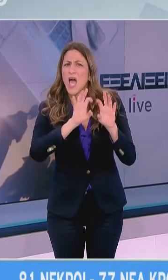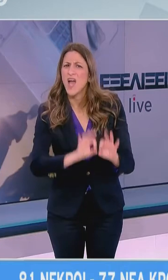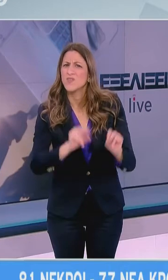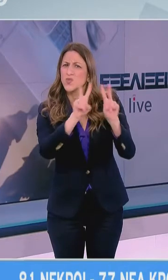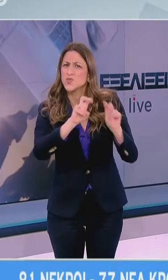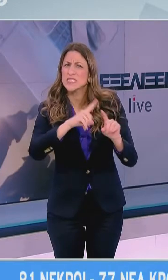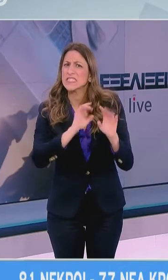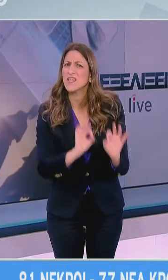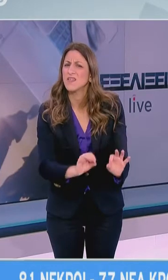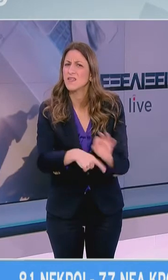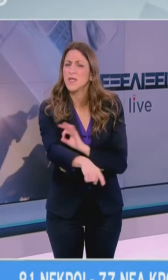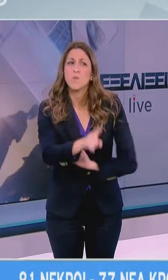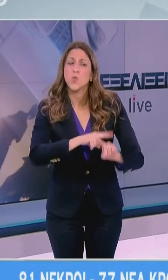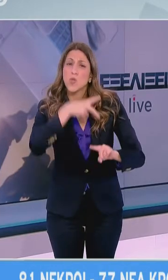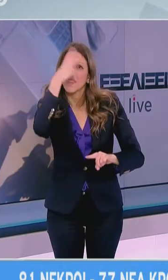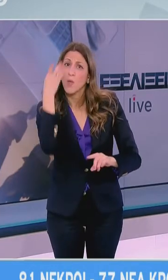δικαιούχοι?